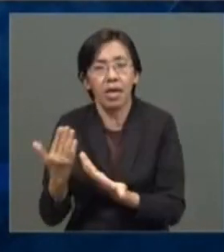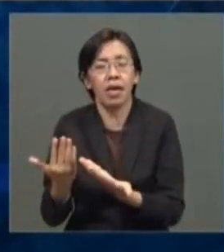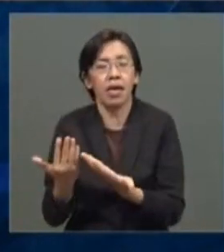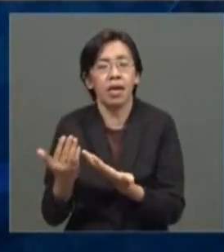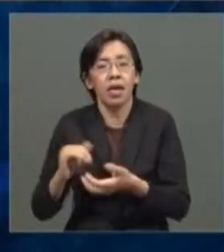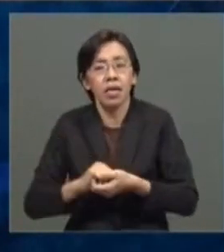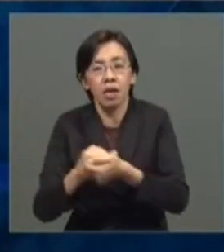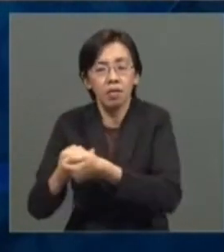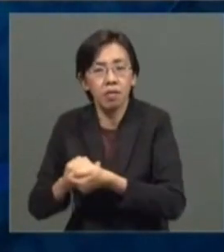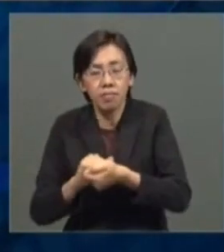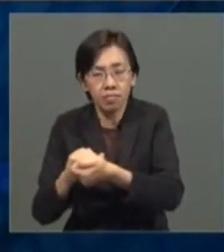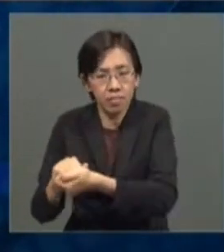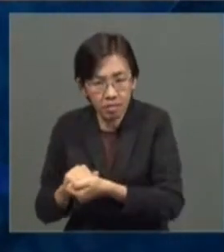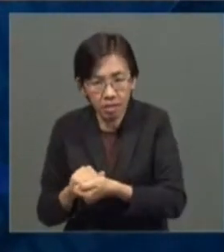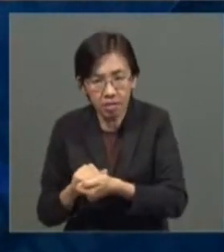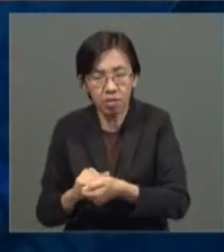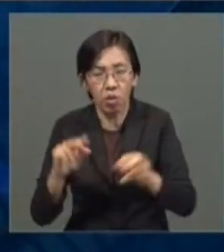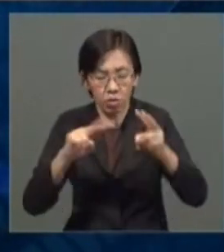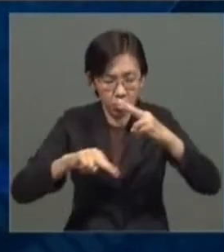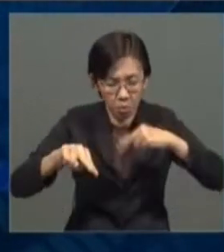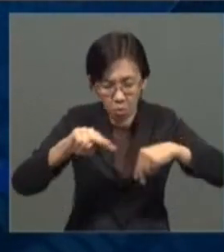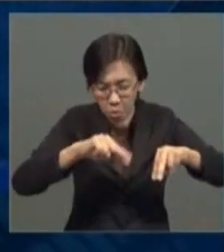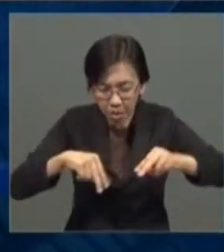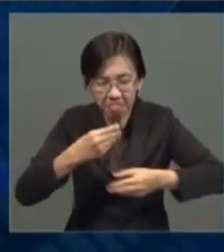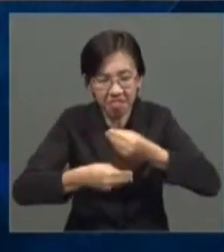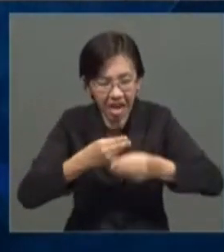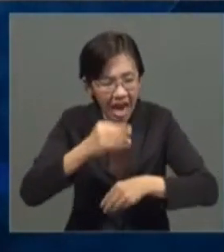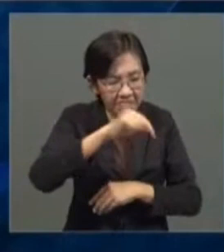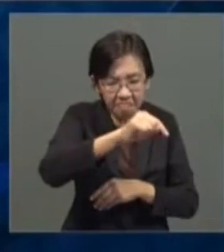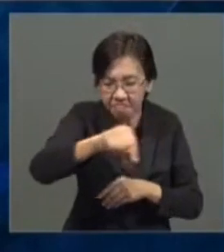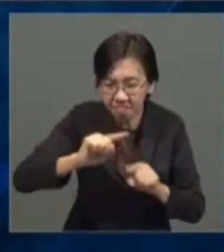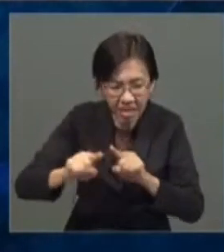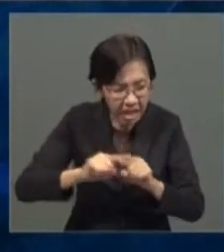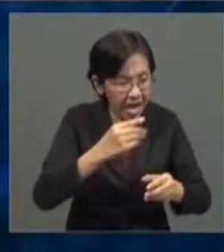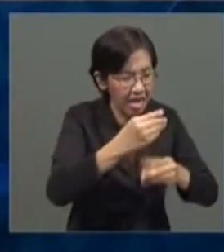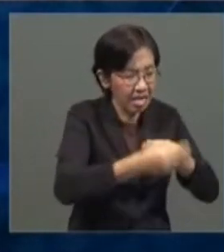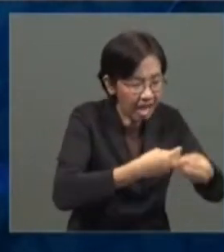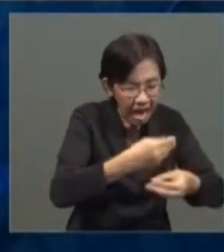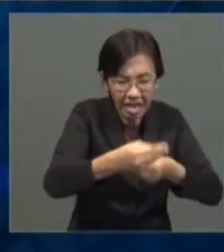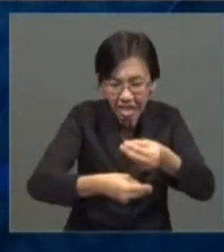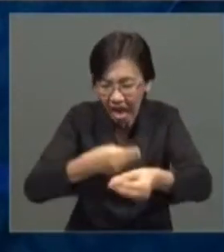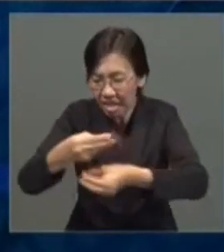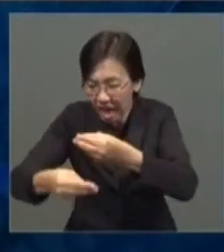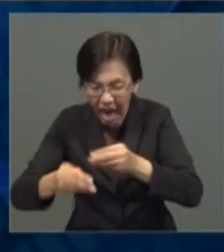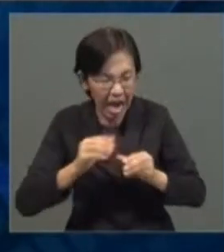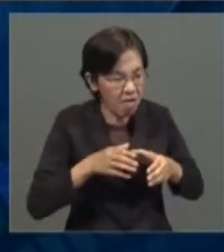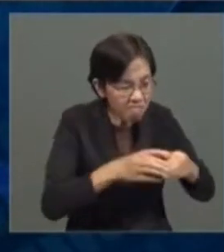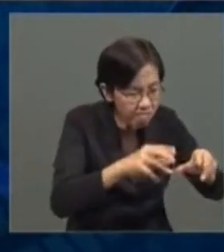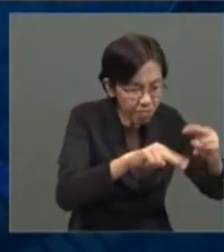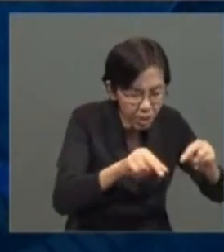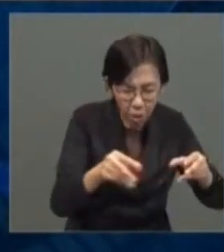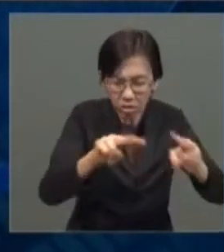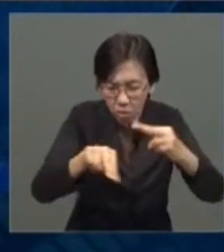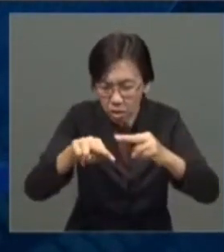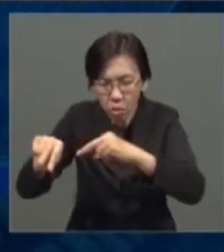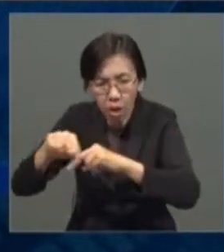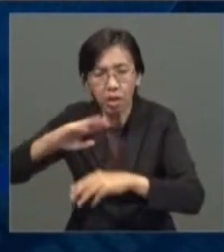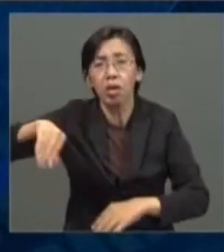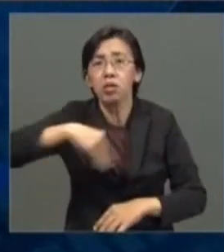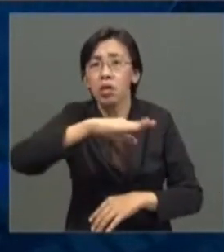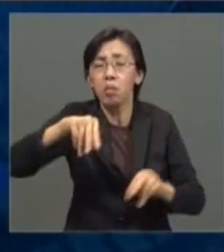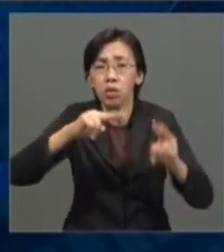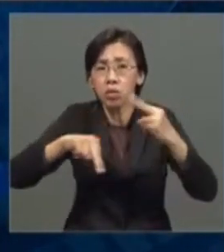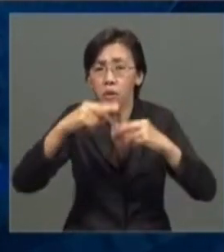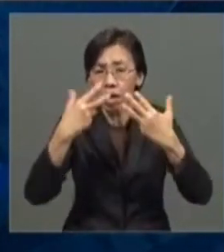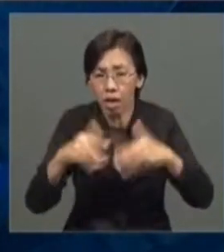ก็ได้มีการผลิตกำลังการและตรวจค้นตลาดทุกพื้นที่นะคะทุกมุมเมืองของกทมเลยรวมๆเนี่ย